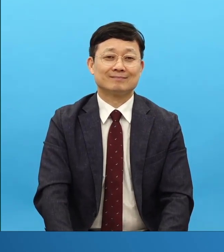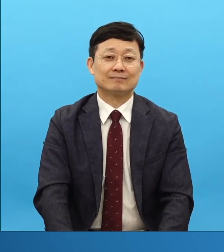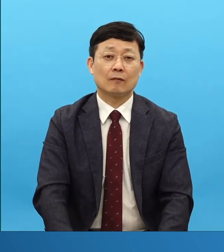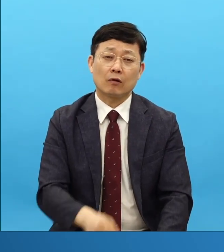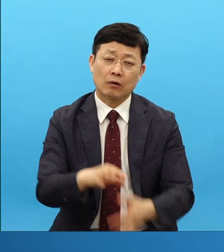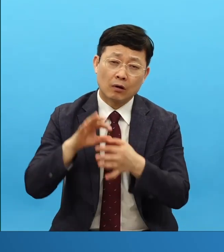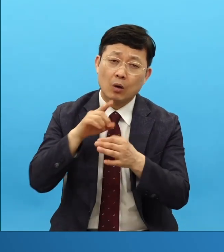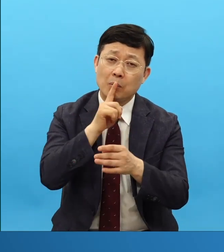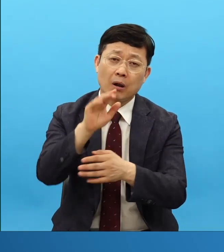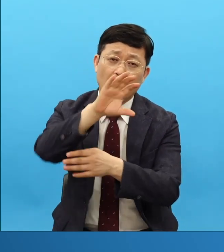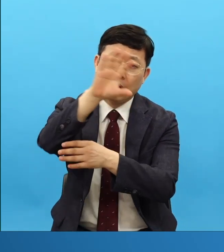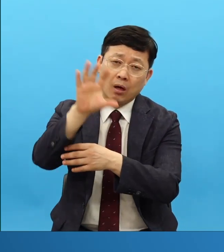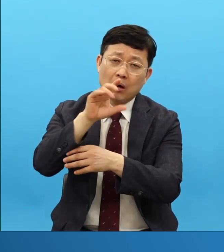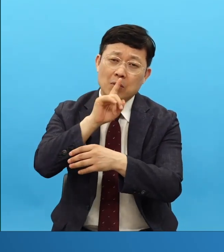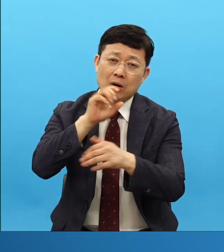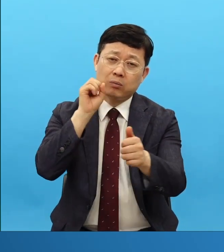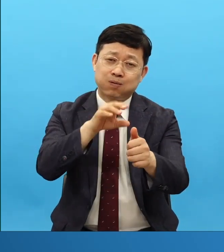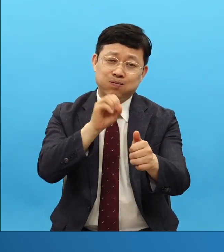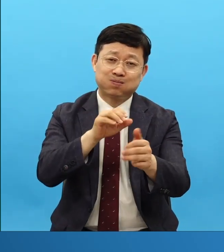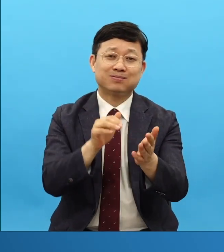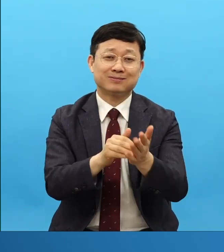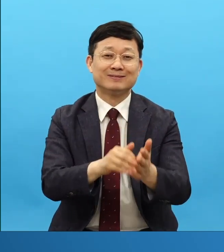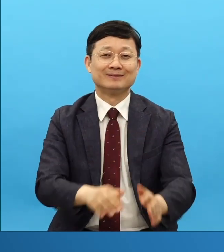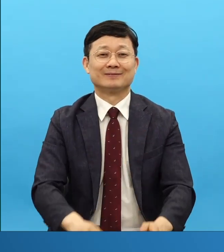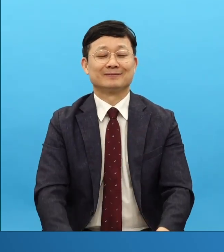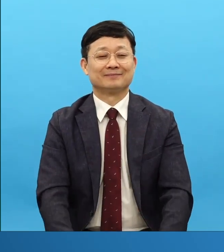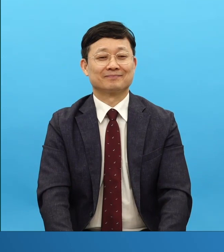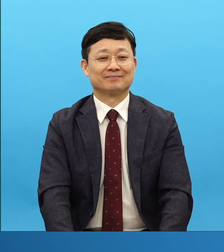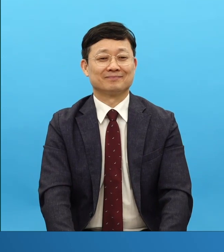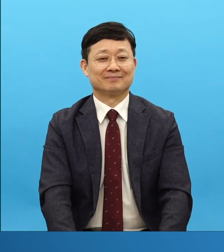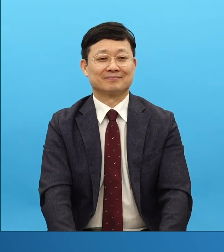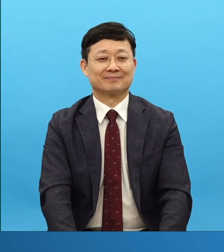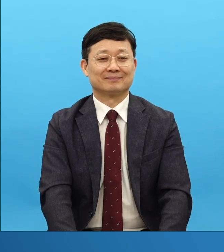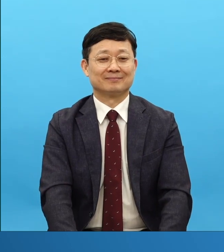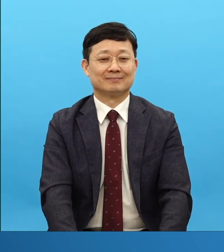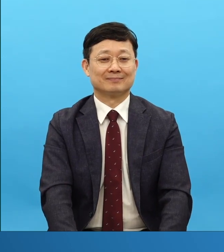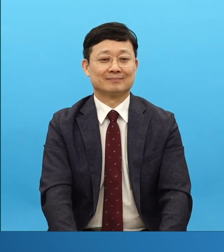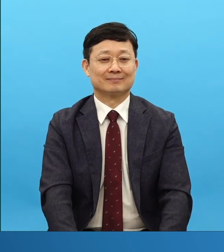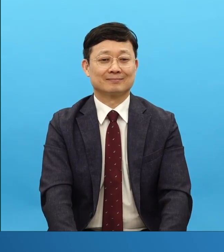이렇게까지 말씀하셨어요. This is how He spoke.